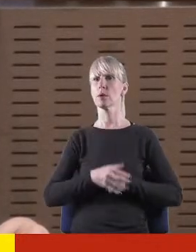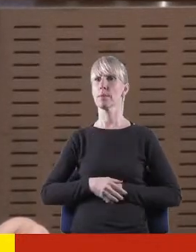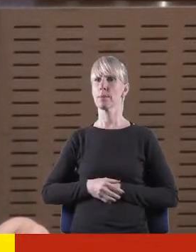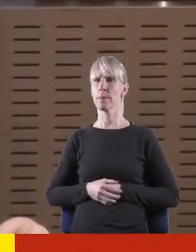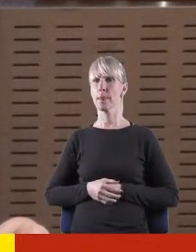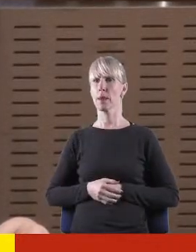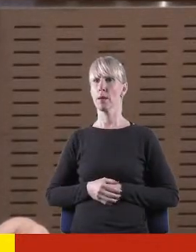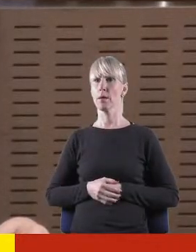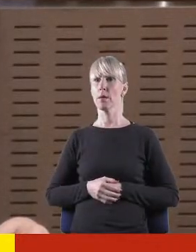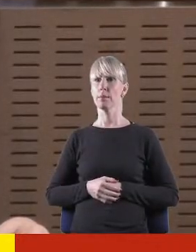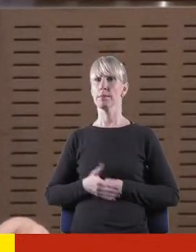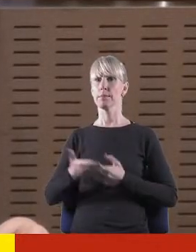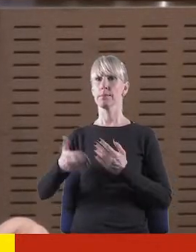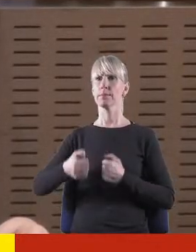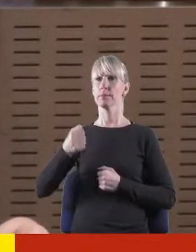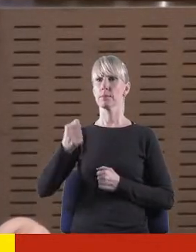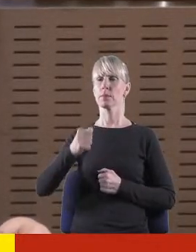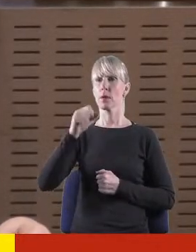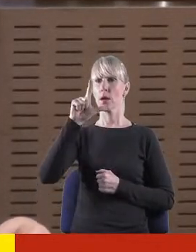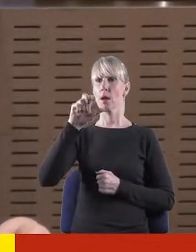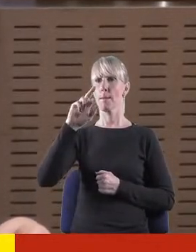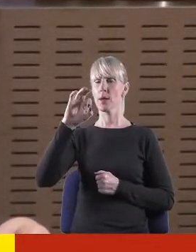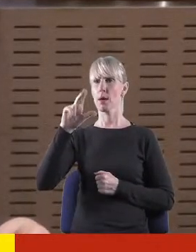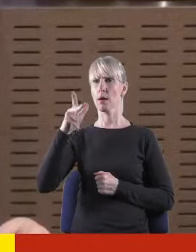informacji? Proszę bardzo, pani radna Anna Rabiega.